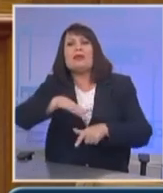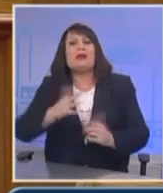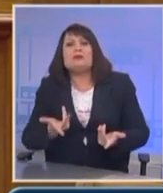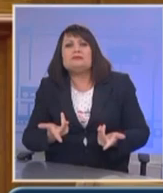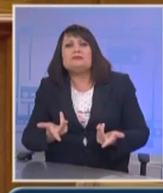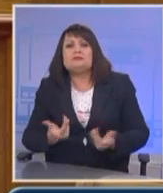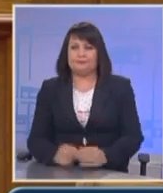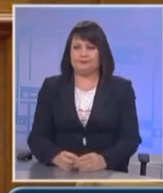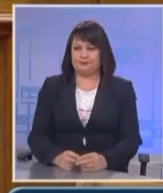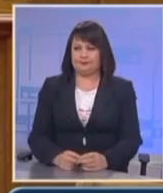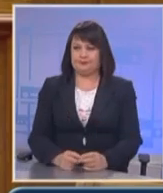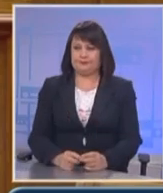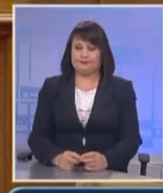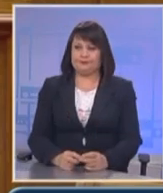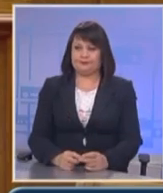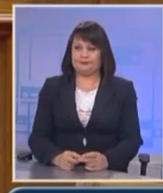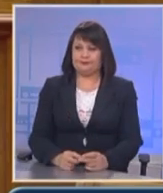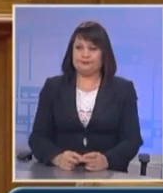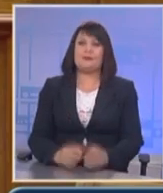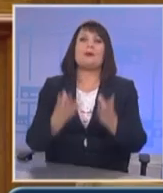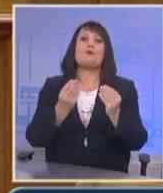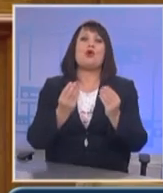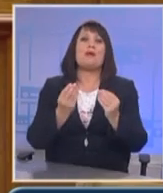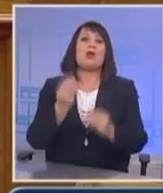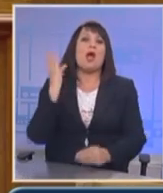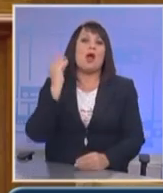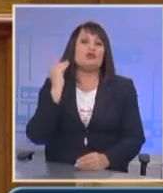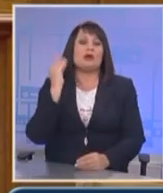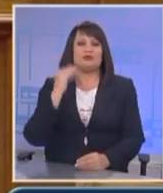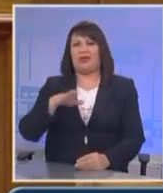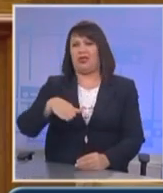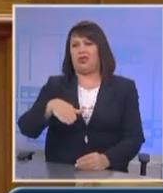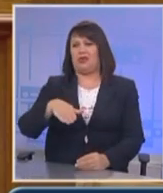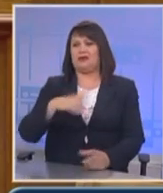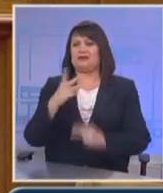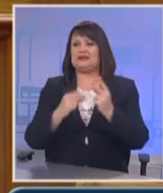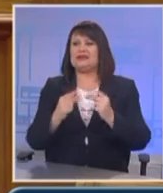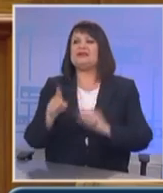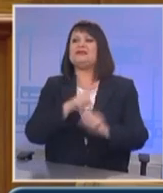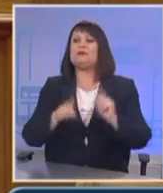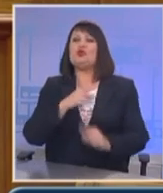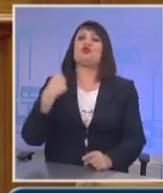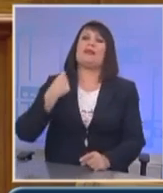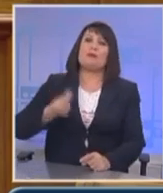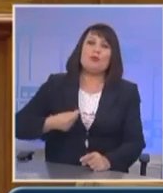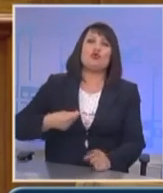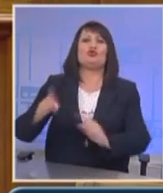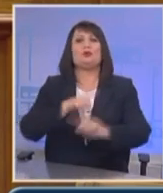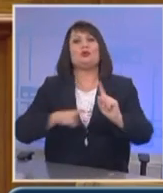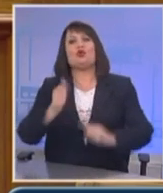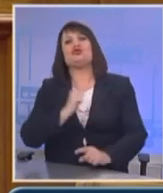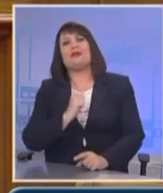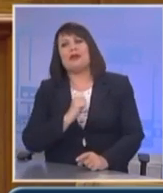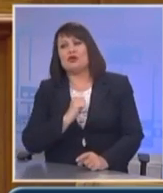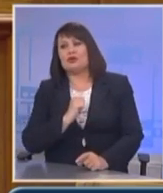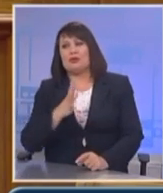Και επειδή άκουσα πάρα πολλά που ευτέλησαν τη συζήτηση για το ποιος πήγε σε δημόσιο και ποιος πήγε σε ιδιωτικό,